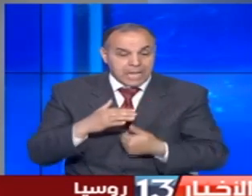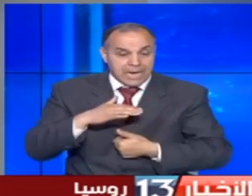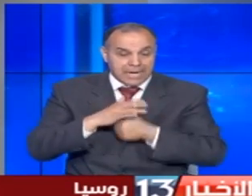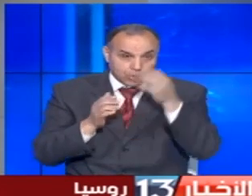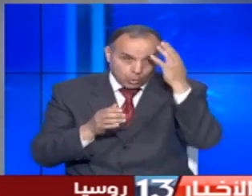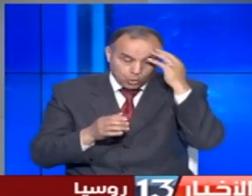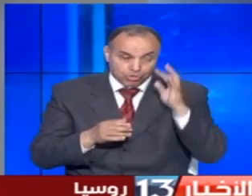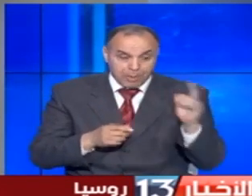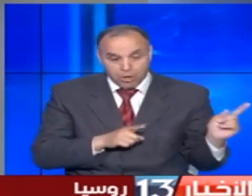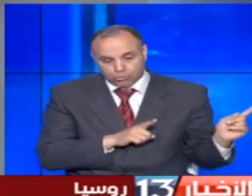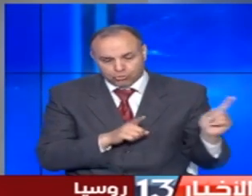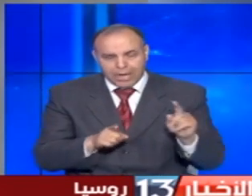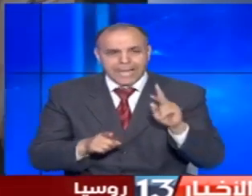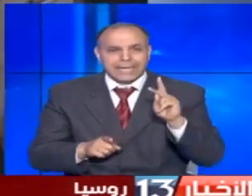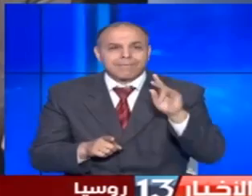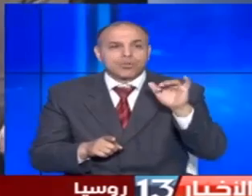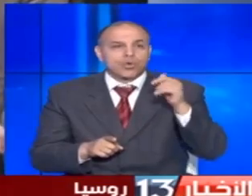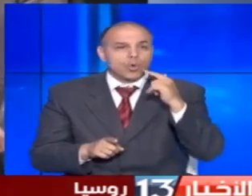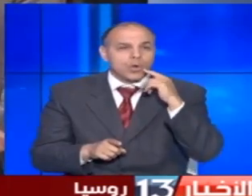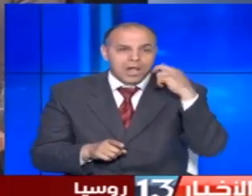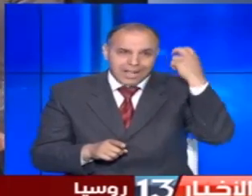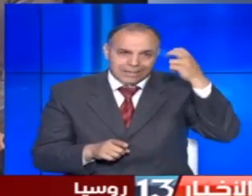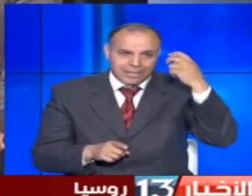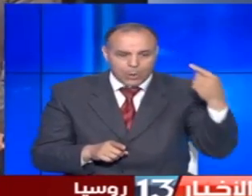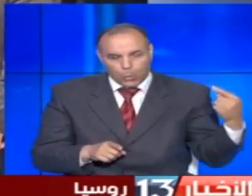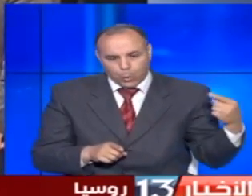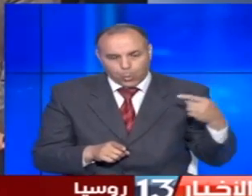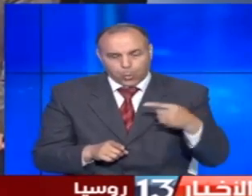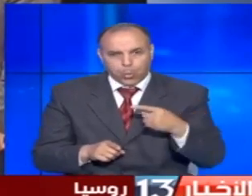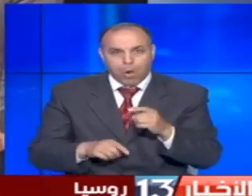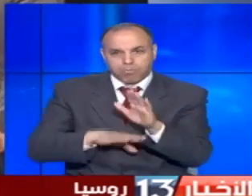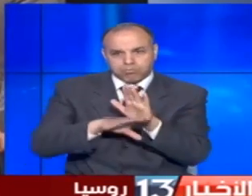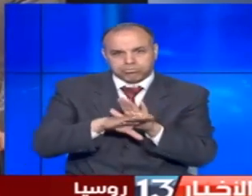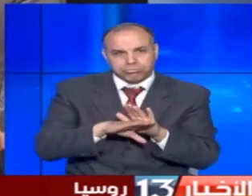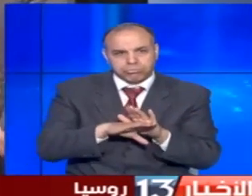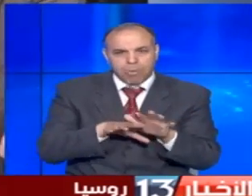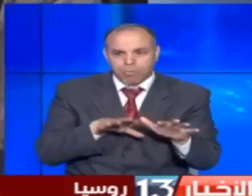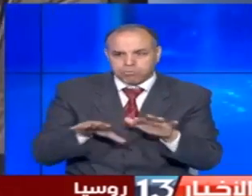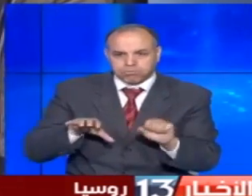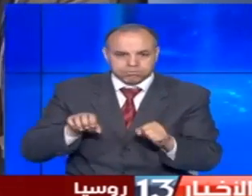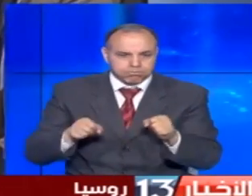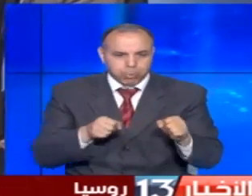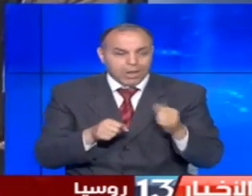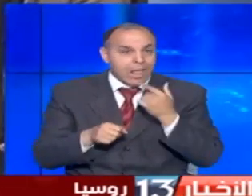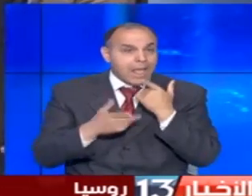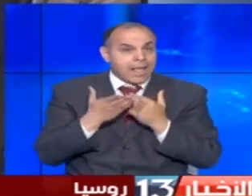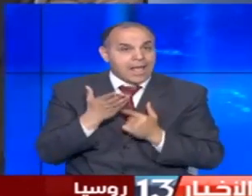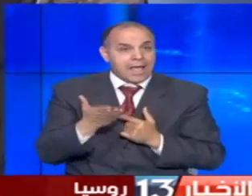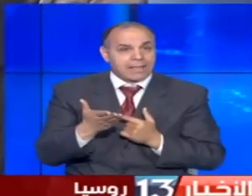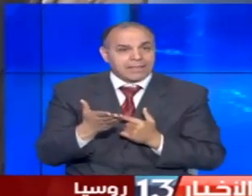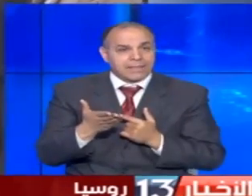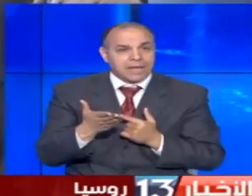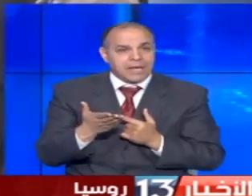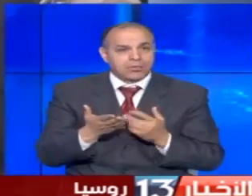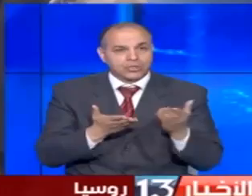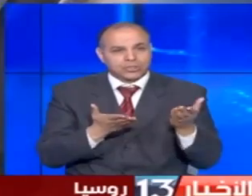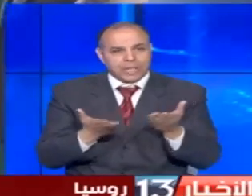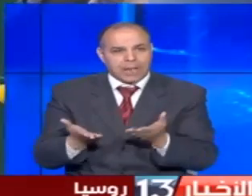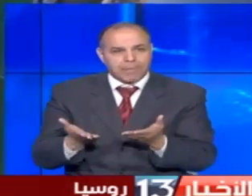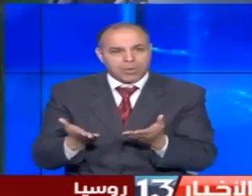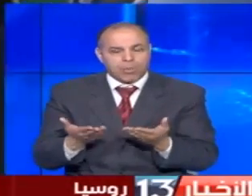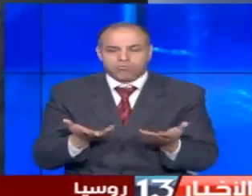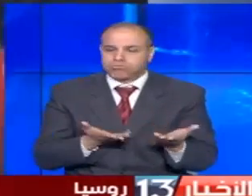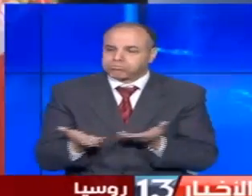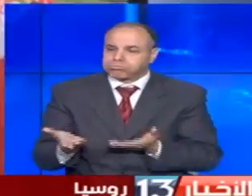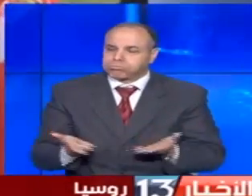الكوري الشمالي كي ميونغ ان على متن قطار مصفح ووسط اجراءات مشدده اين تم استقباله والترحيب